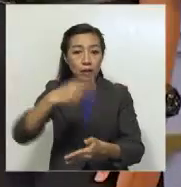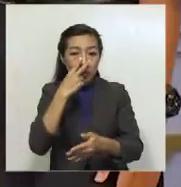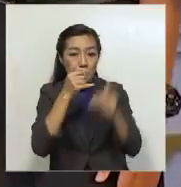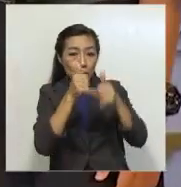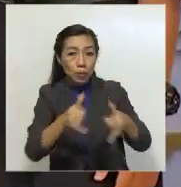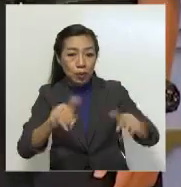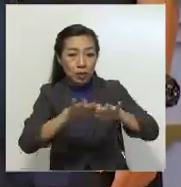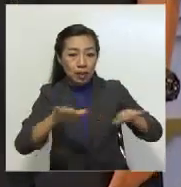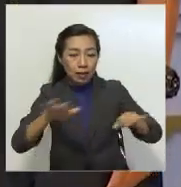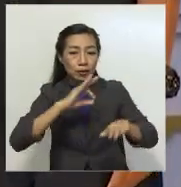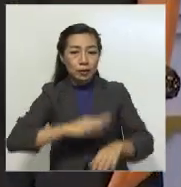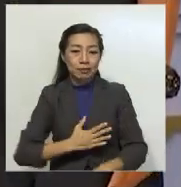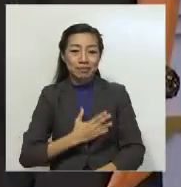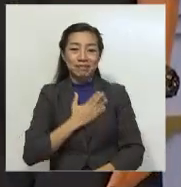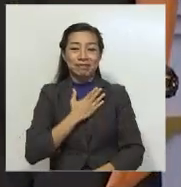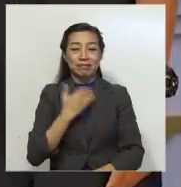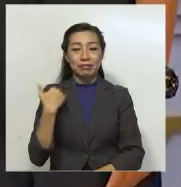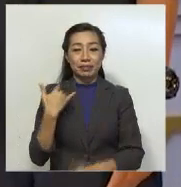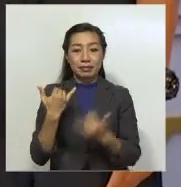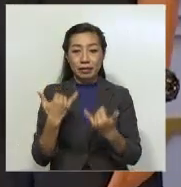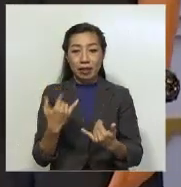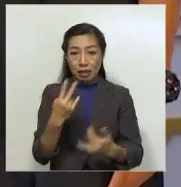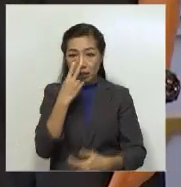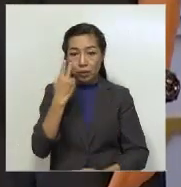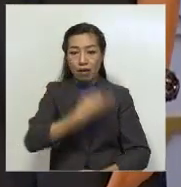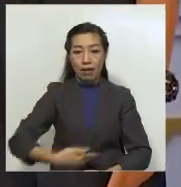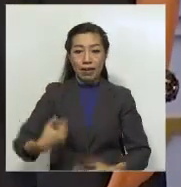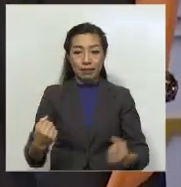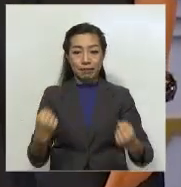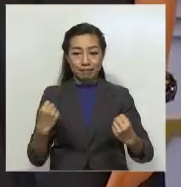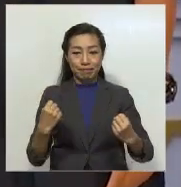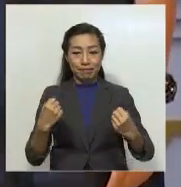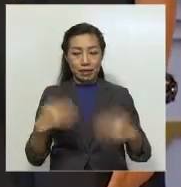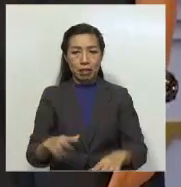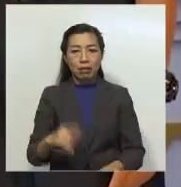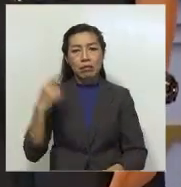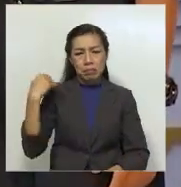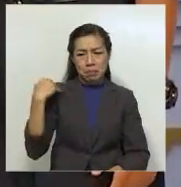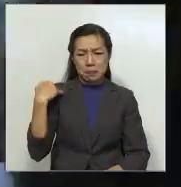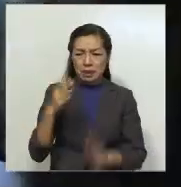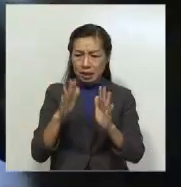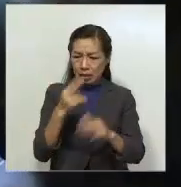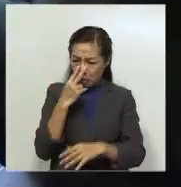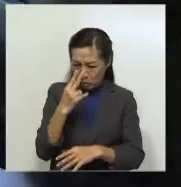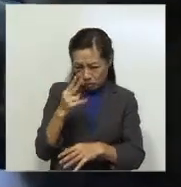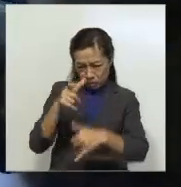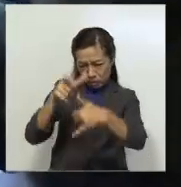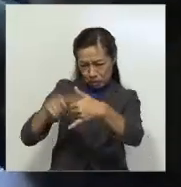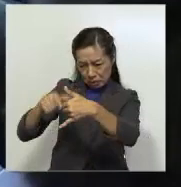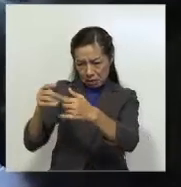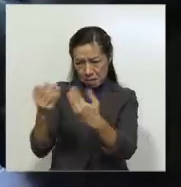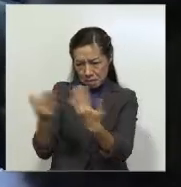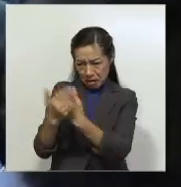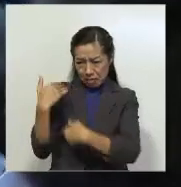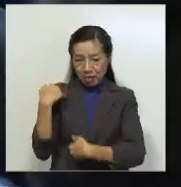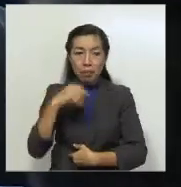นนะคะรู้สึกซาบซึ้งใจจริงๆตอนนี้เนี่ยร่างกายนี่กลับมาแข็งแรงเป็นปกติ หลายคนเนี่ยบอกว่าน้องๆเนี่ยเปลี่ยนไปไหมนะครับบาง